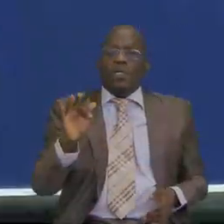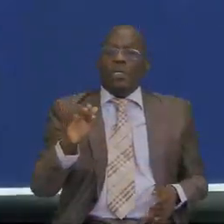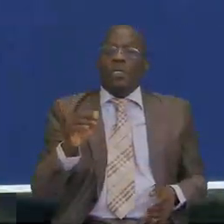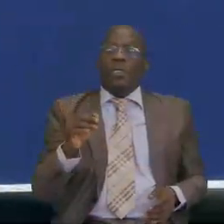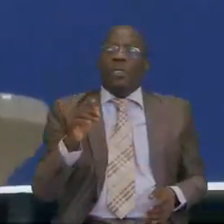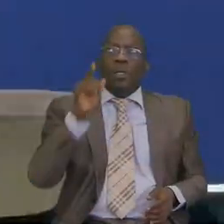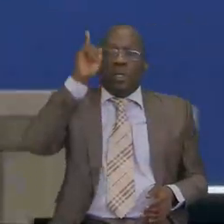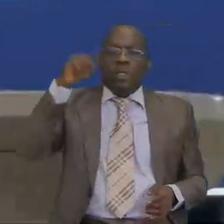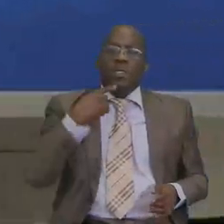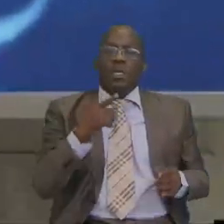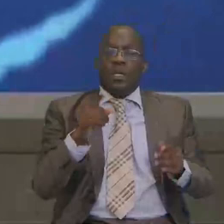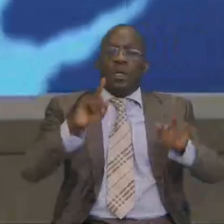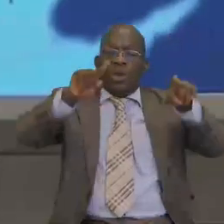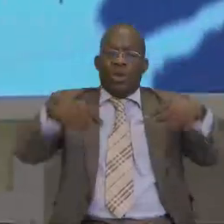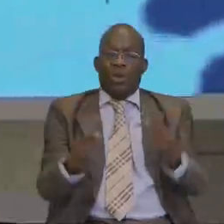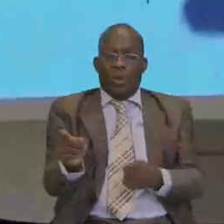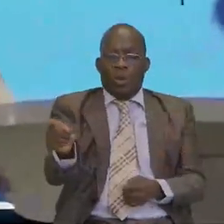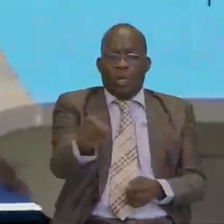allez, allez.